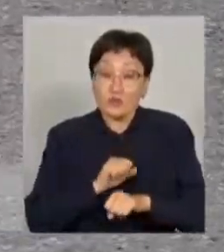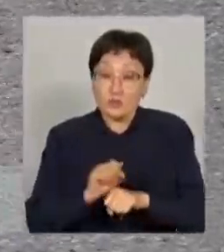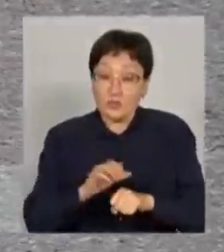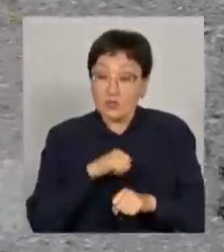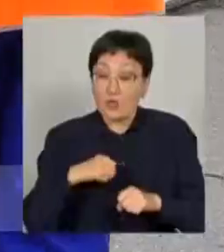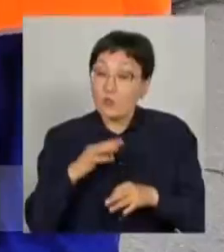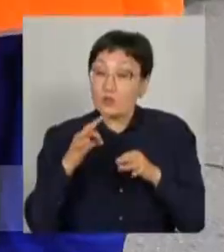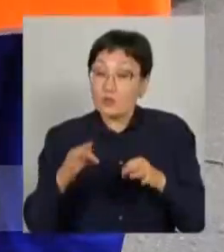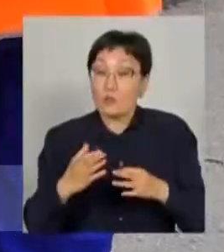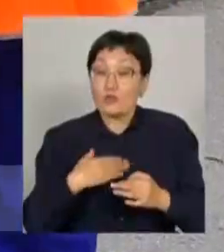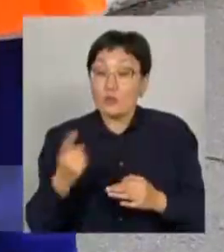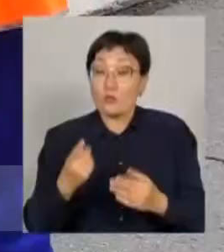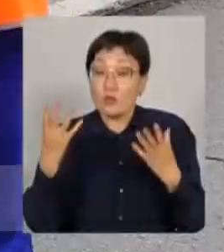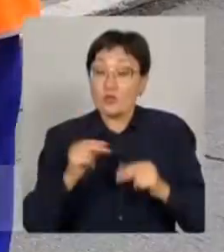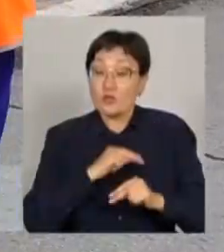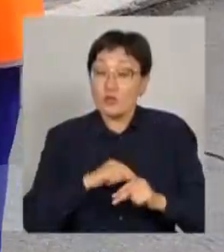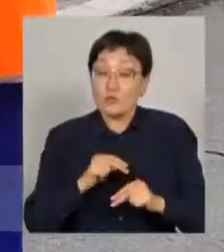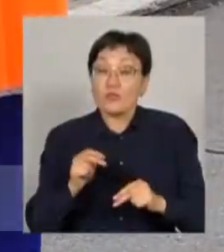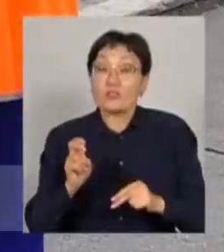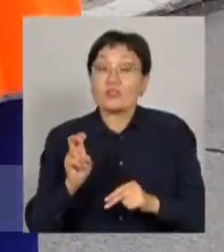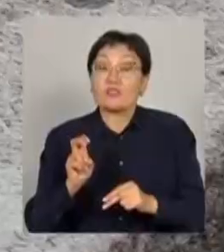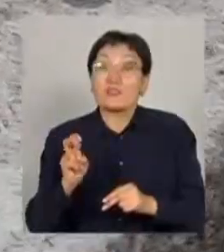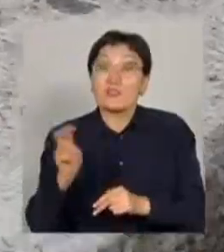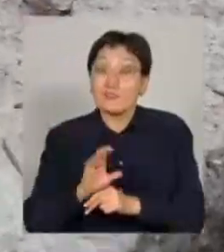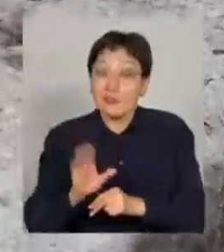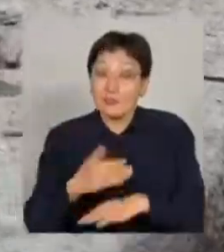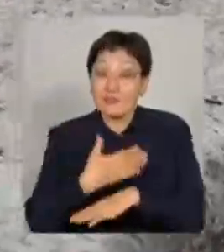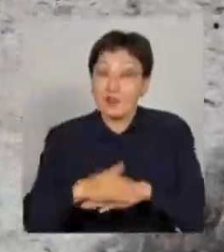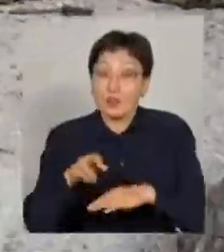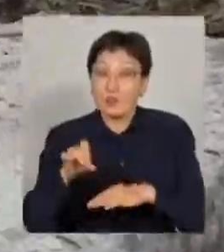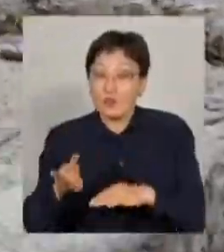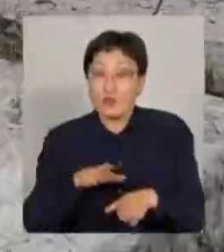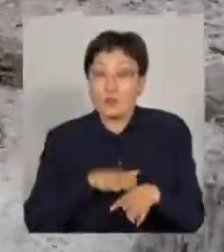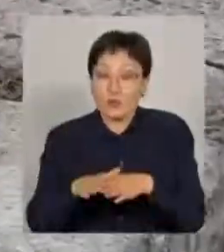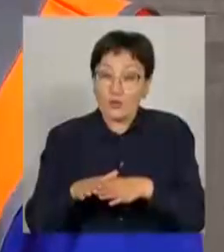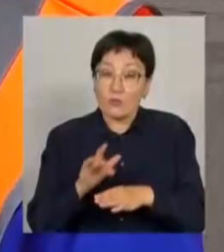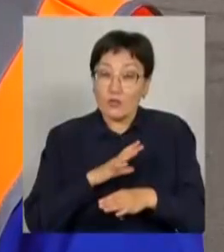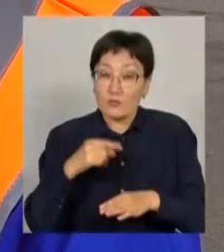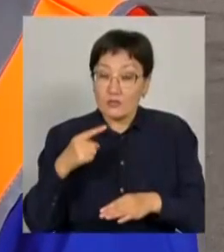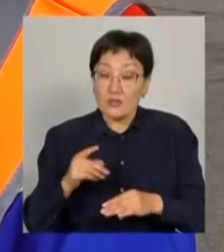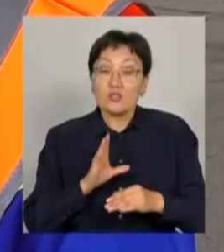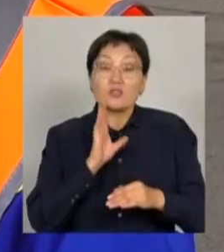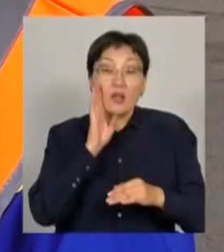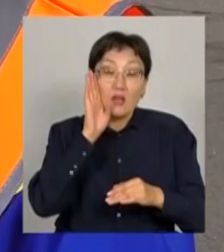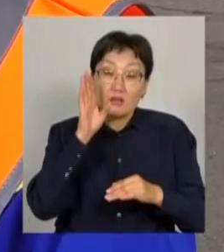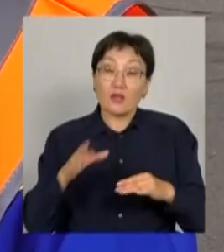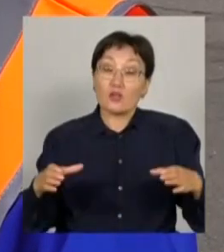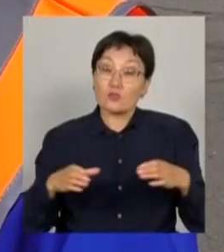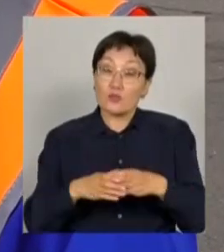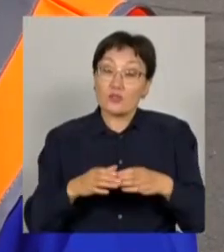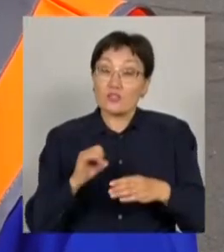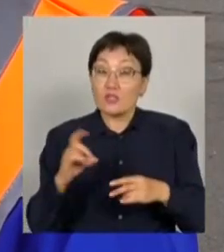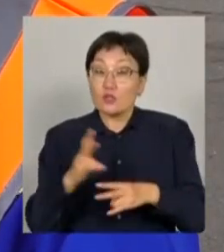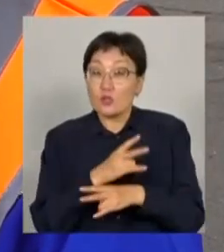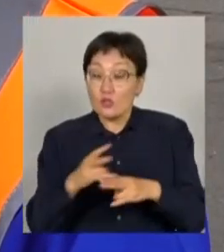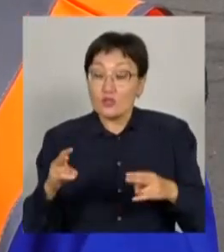Өздері айтпақша, біз бір күн жұмысқа шықпасақ қала көшелері қоқысқа толып кетер еді дейді. Біз таңғы смена, сонан кейін түнгі сменалар